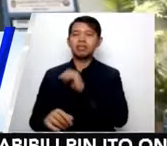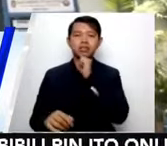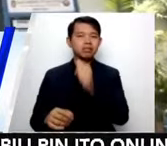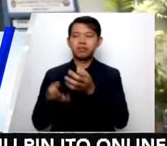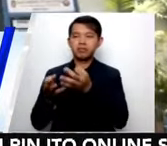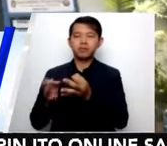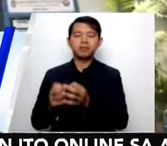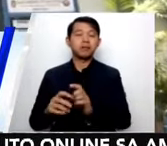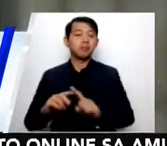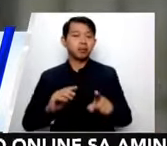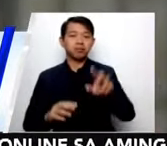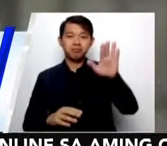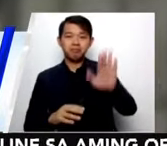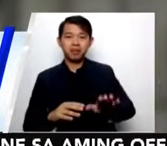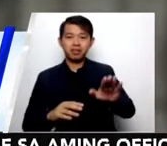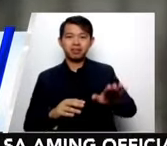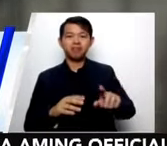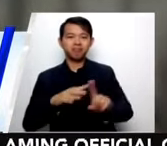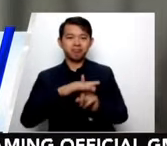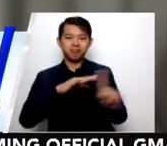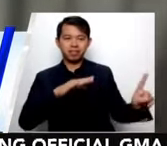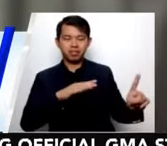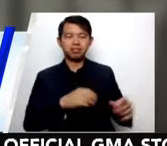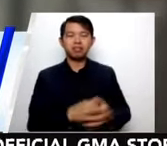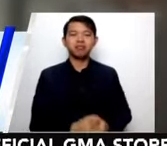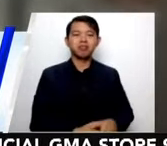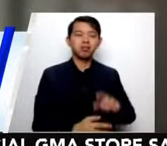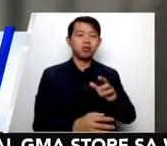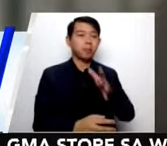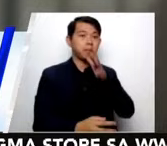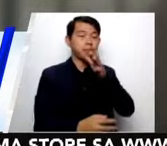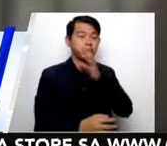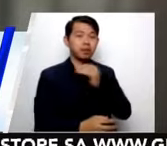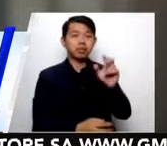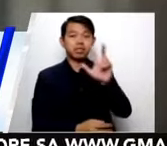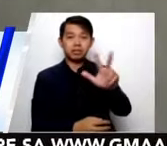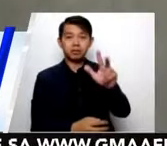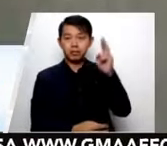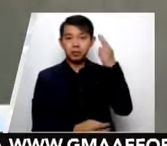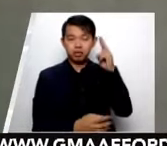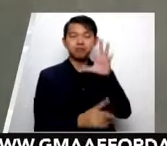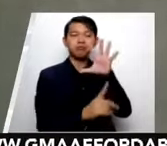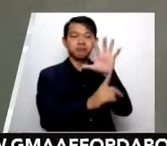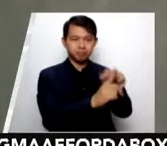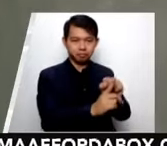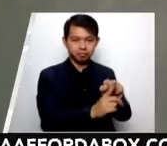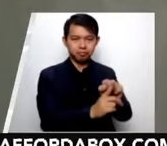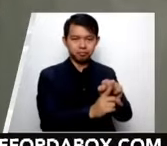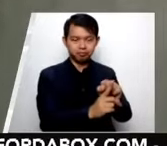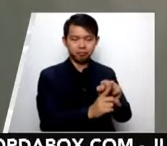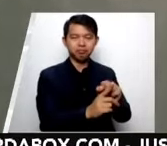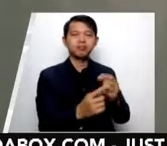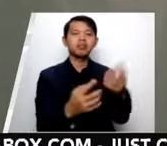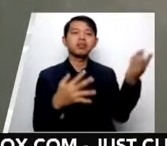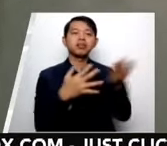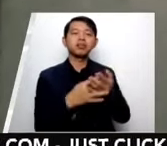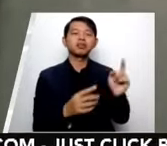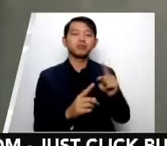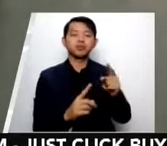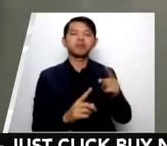tulong arestado ang nanay at tatlong tiyuhin ng bata na mahaharap sa kasong child abuse tumangi silang magbigay